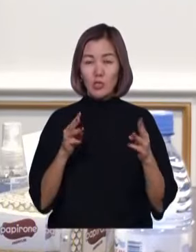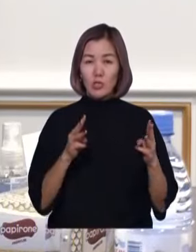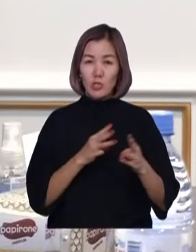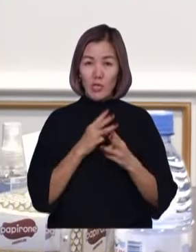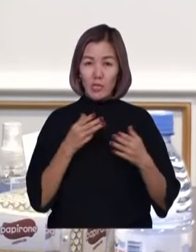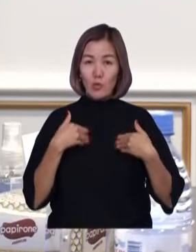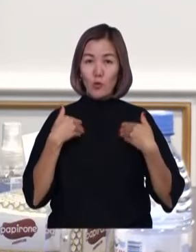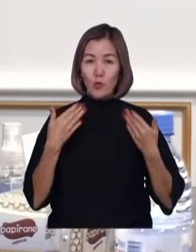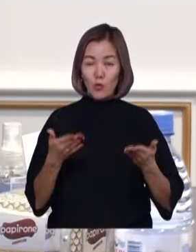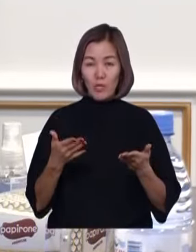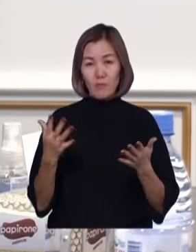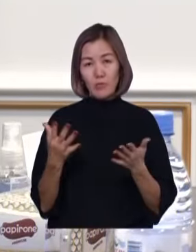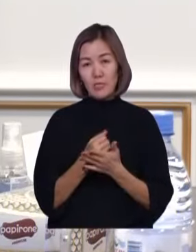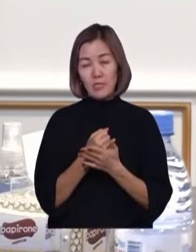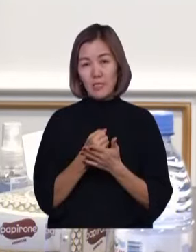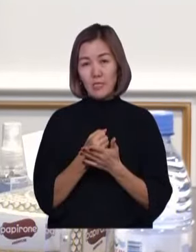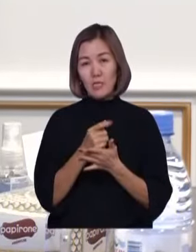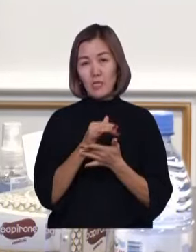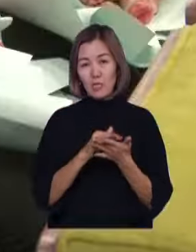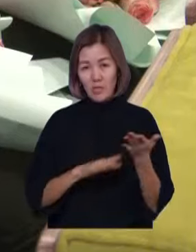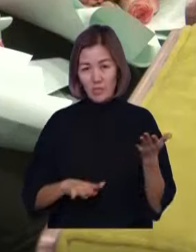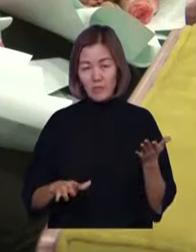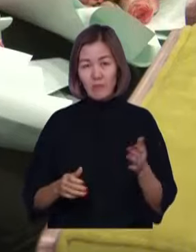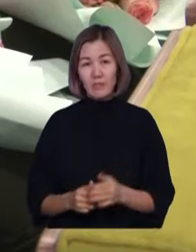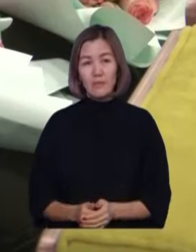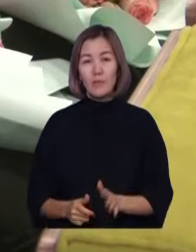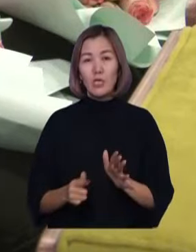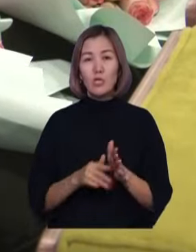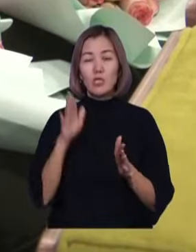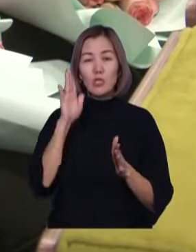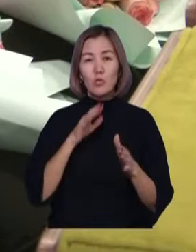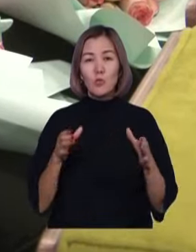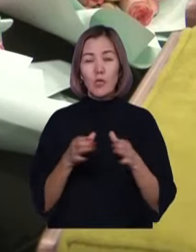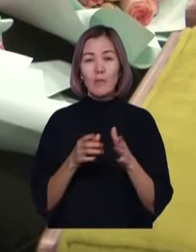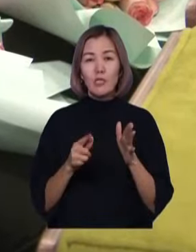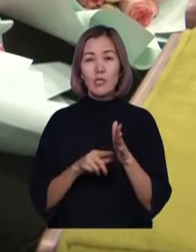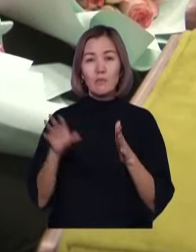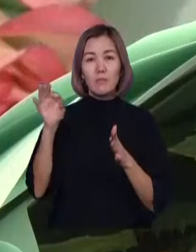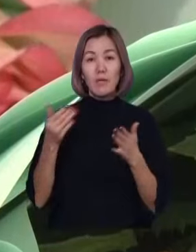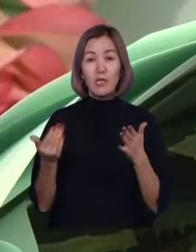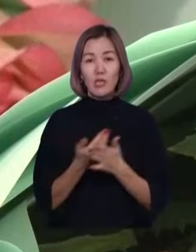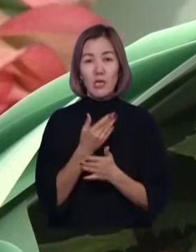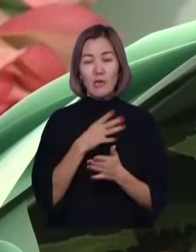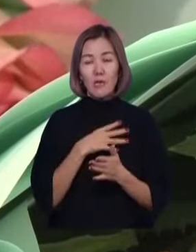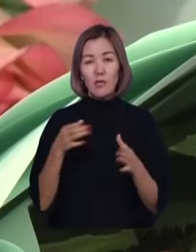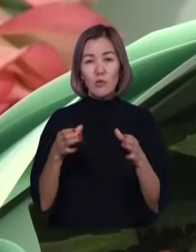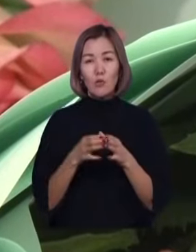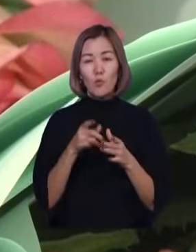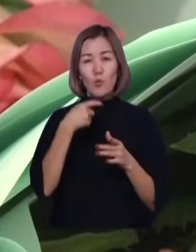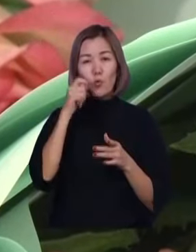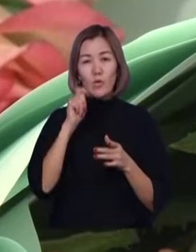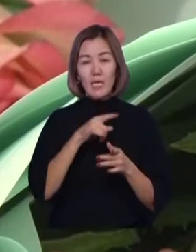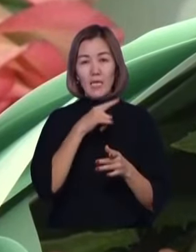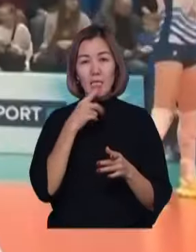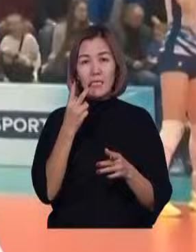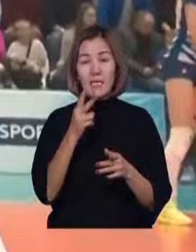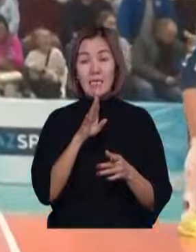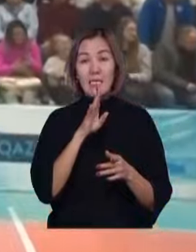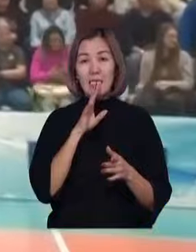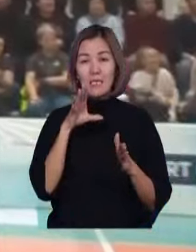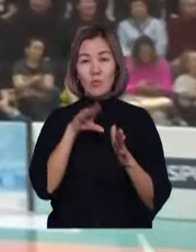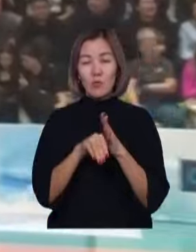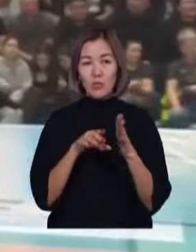құттықтаймын. Осы жеңістеріңіз ұзағынан болсын. Жетісу командасының құрамы биыл 70%-ға жаңарған. Клубқа Украина мен Ресейден екі легионер